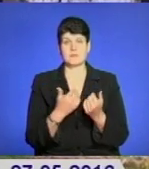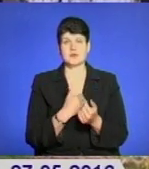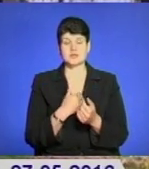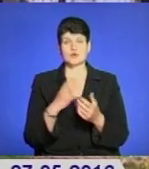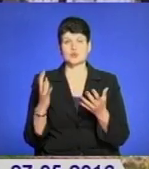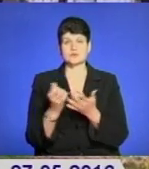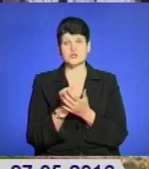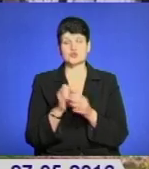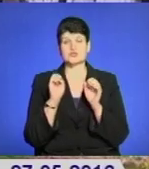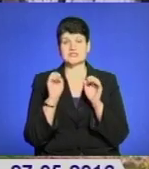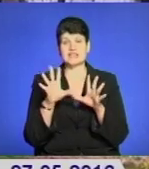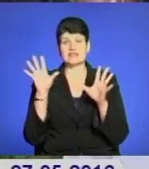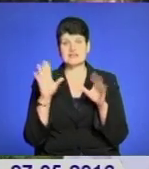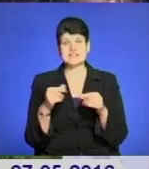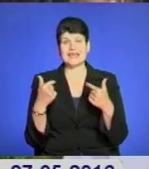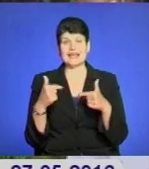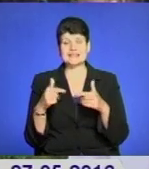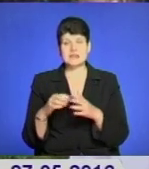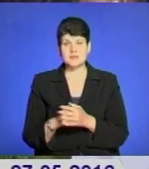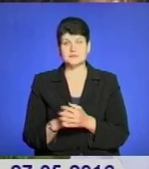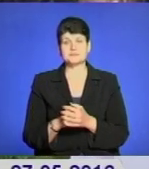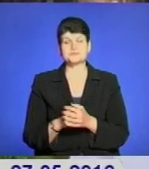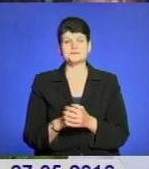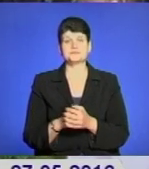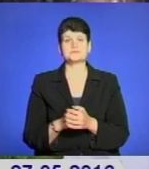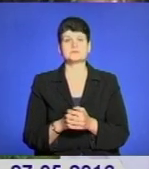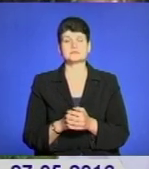успішно здати всі екзамени,